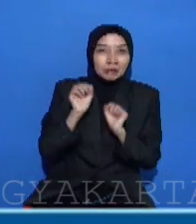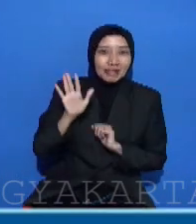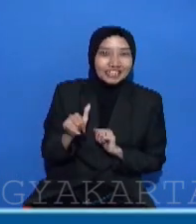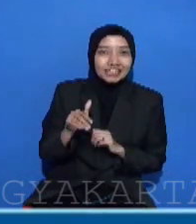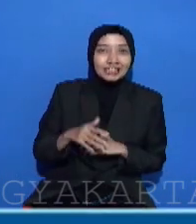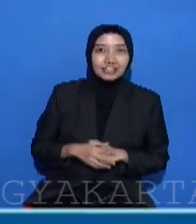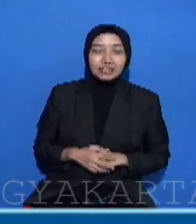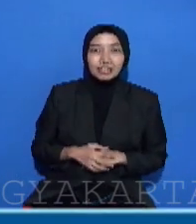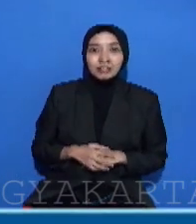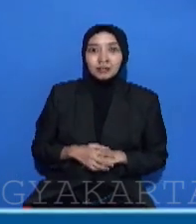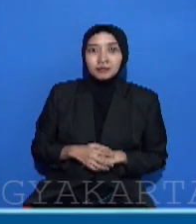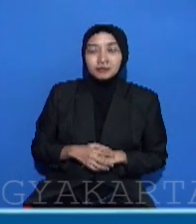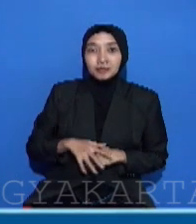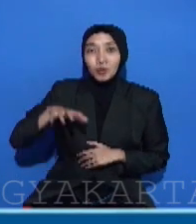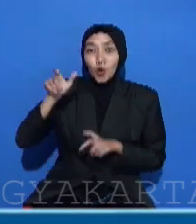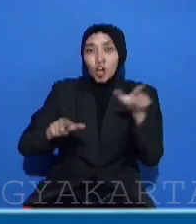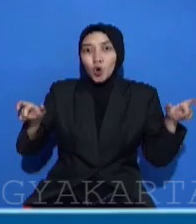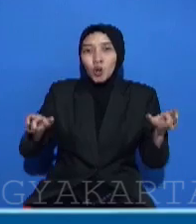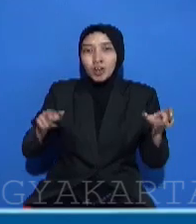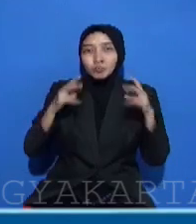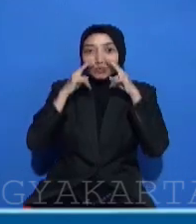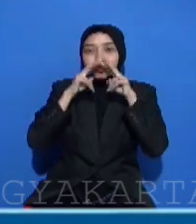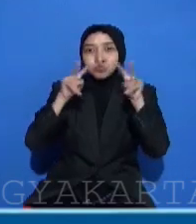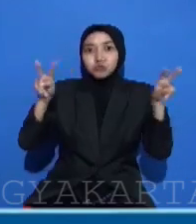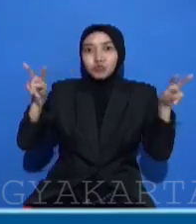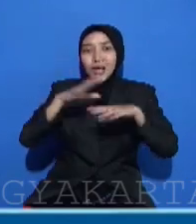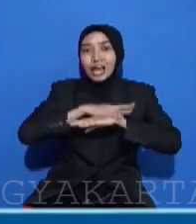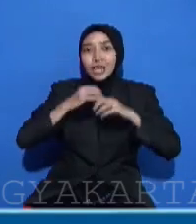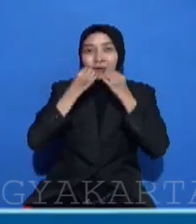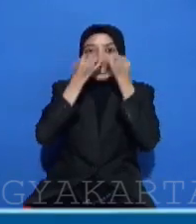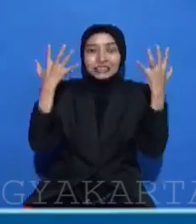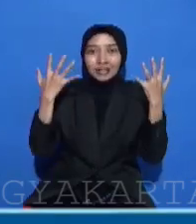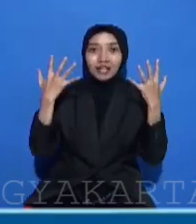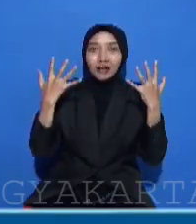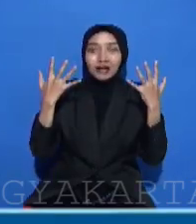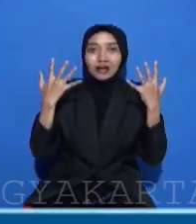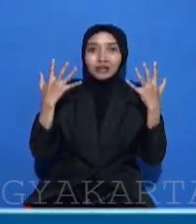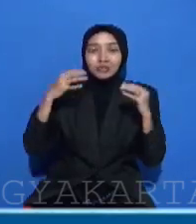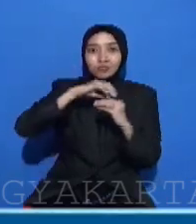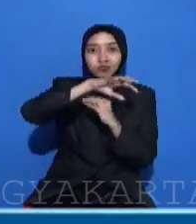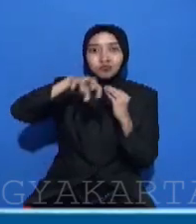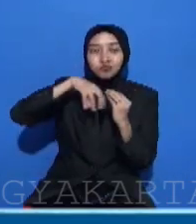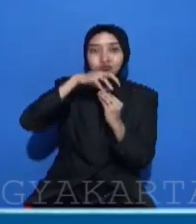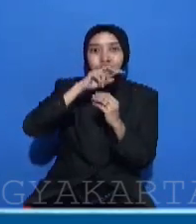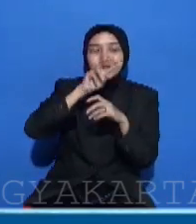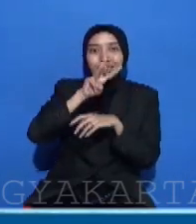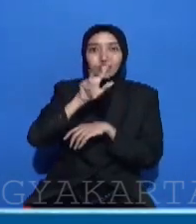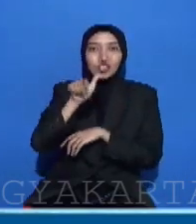ing papan meniko Poro pelancong badetipun segaik sesawangan Alam ingkang Indah ing Nusa Tenggara putaran